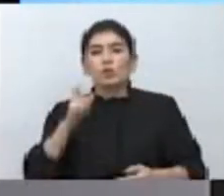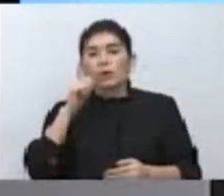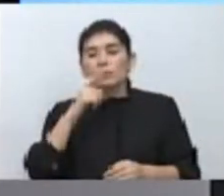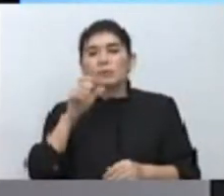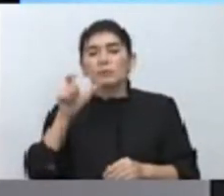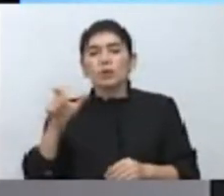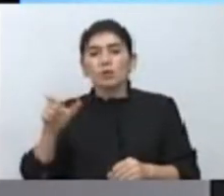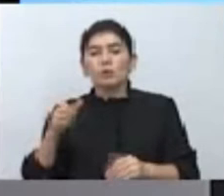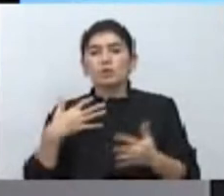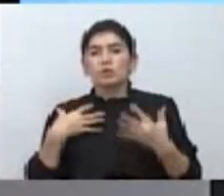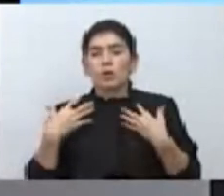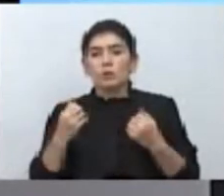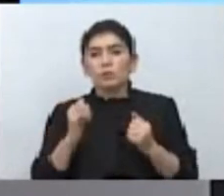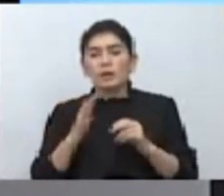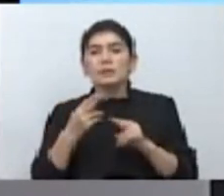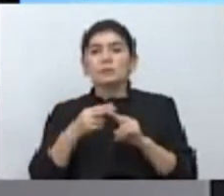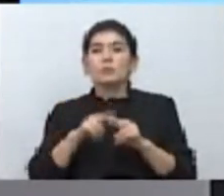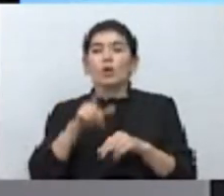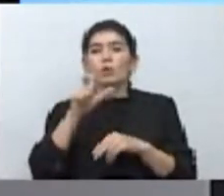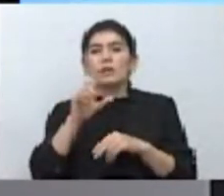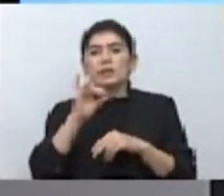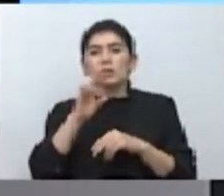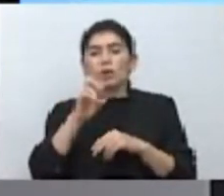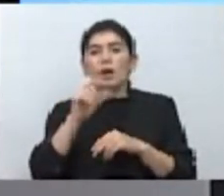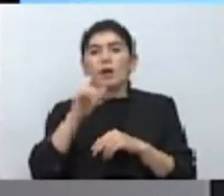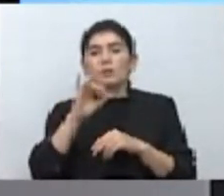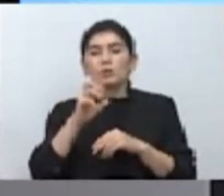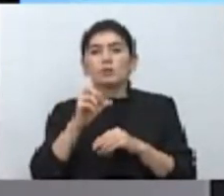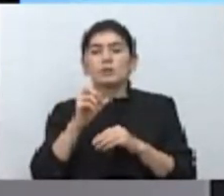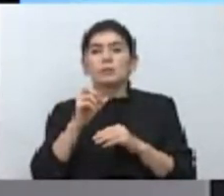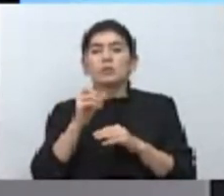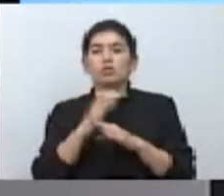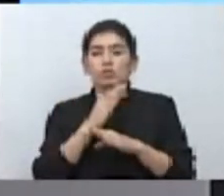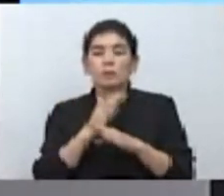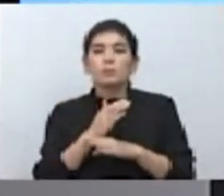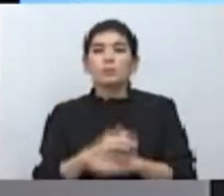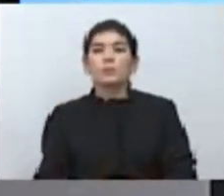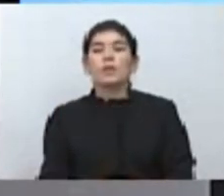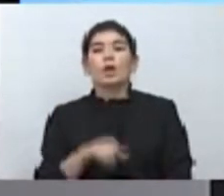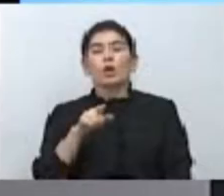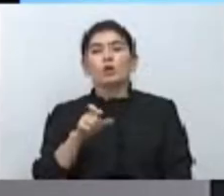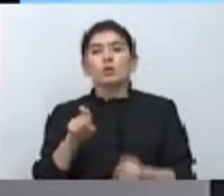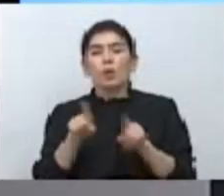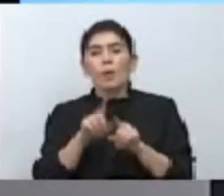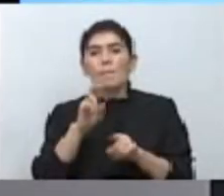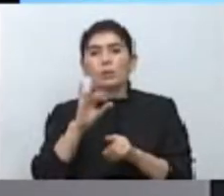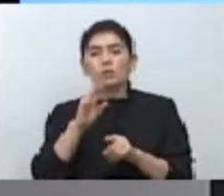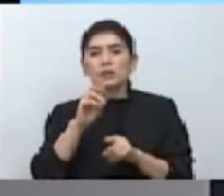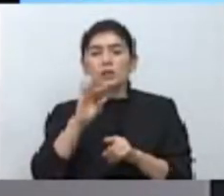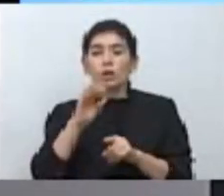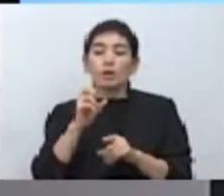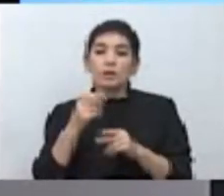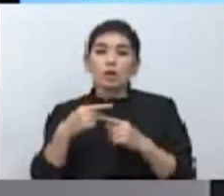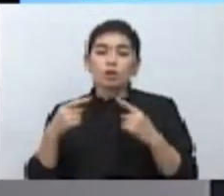bemorlarni sog'lomlashtirish uchun insulin gormoni sanoat miqyosida ishlab chiqariladi. Bunda o'sha biotexnologik